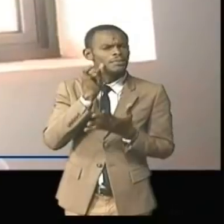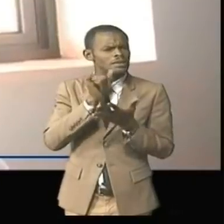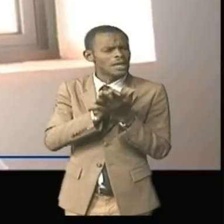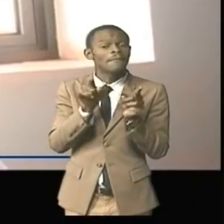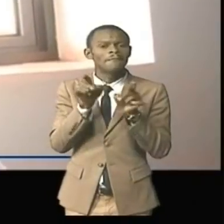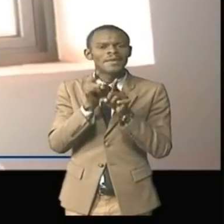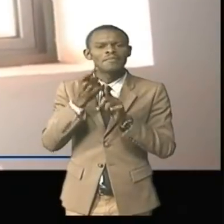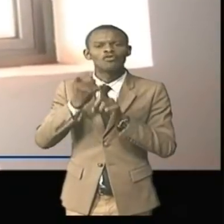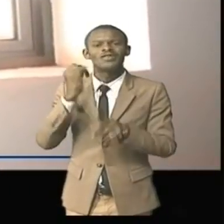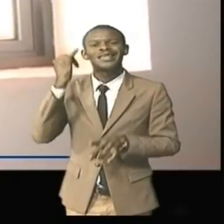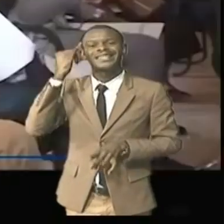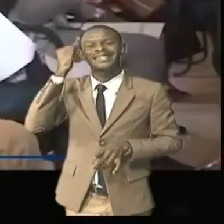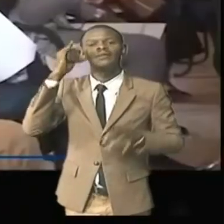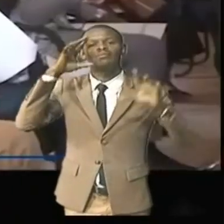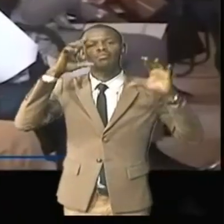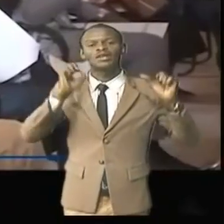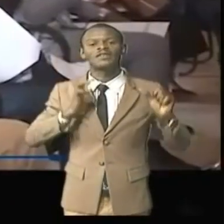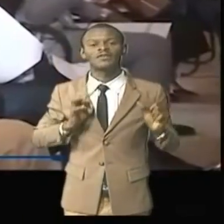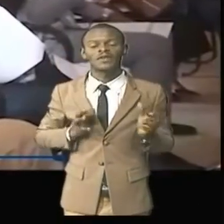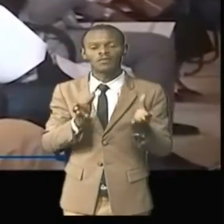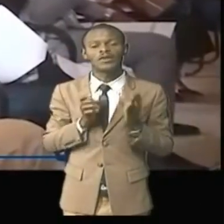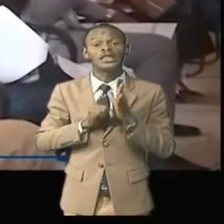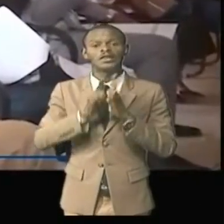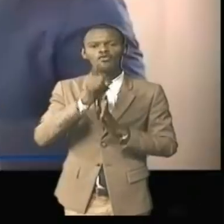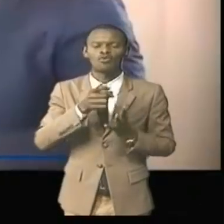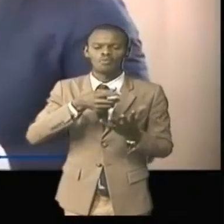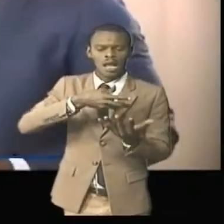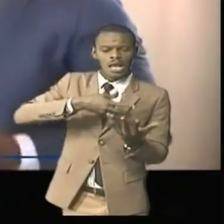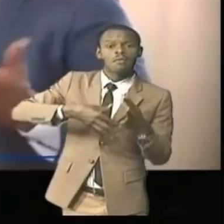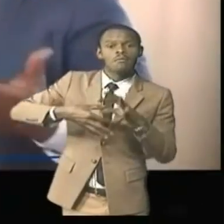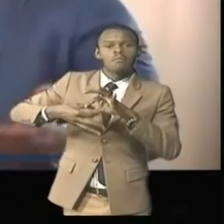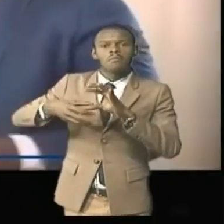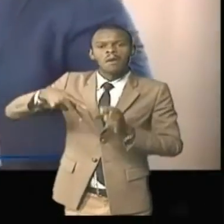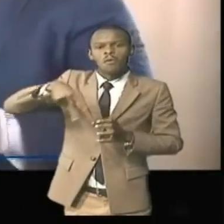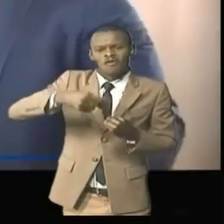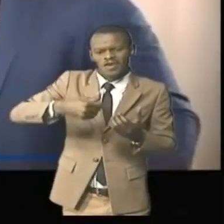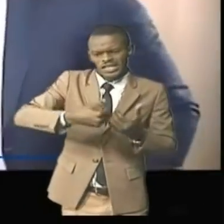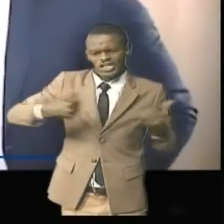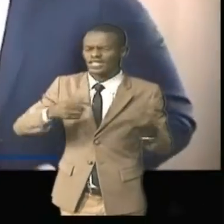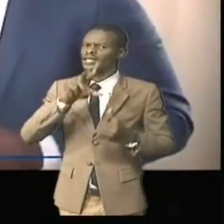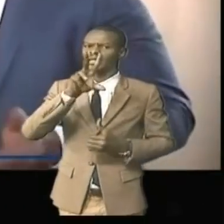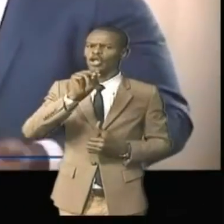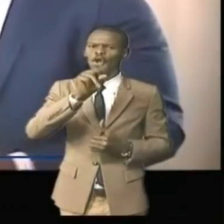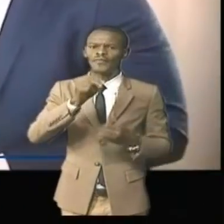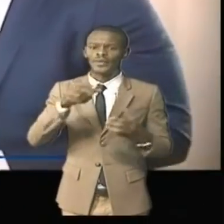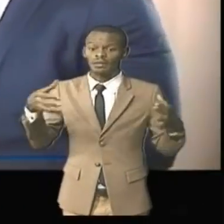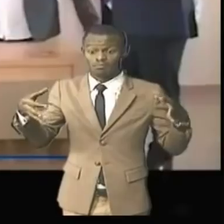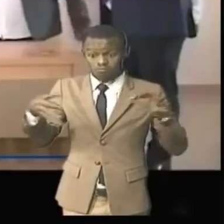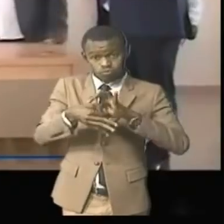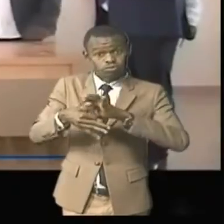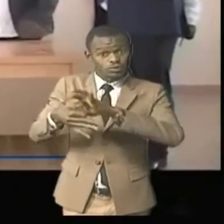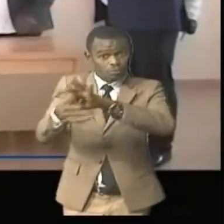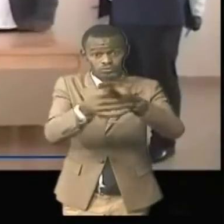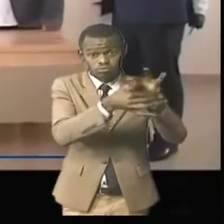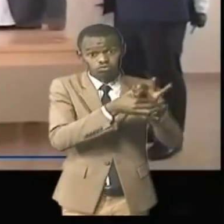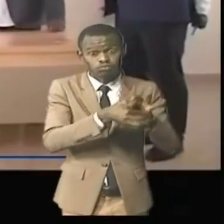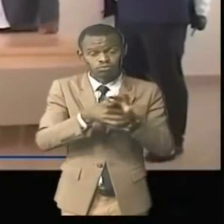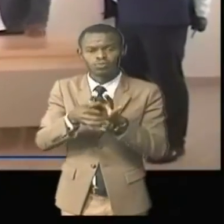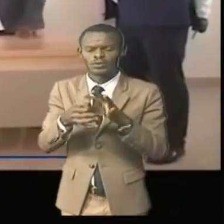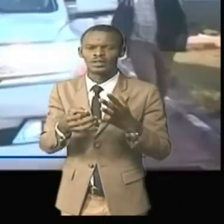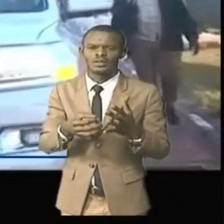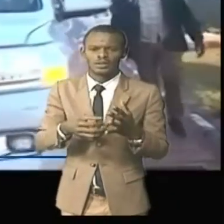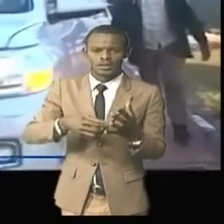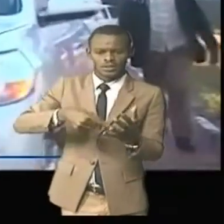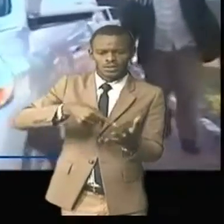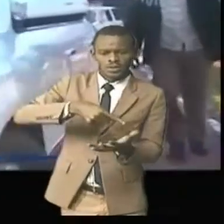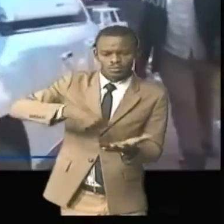corridor oriental en développement. La province du Haut-Tuélé mise sur l'implication de ses sœurs de la Grande Orientale pour faire de la